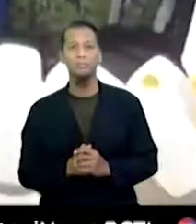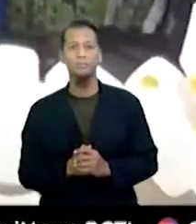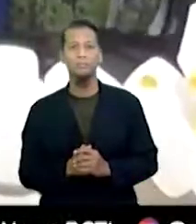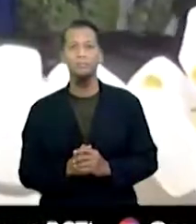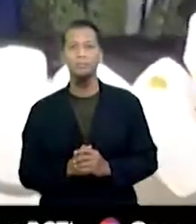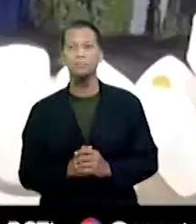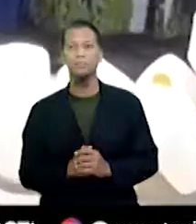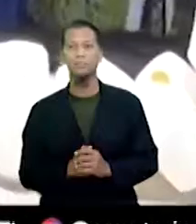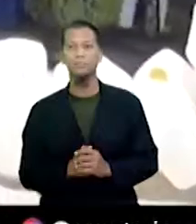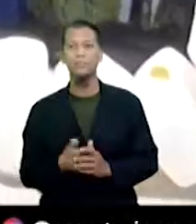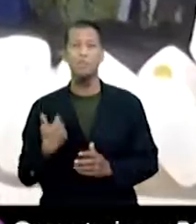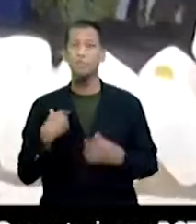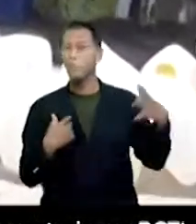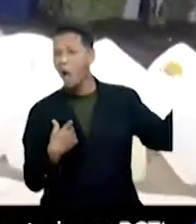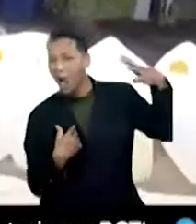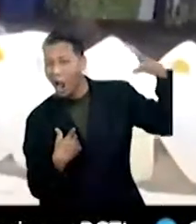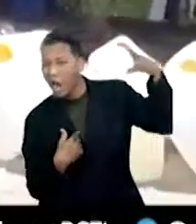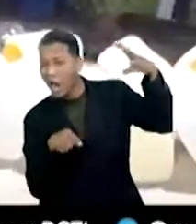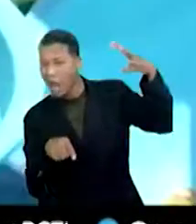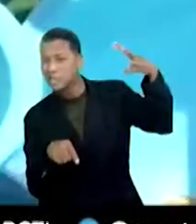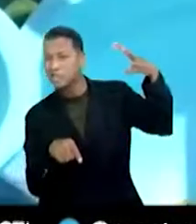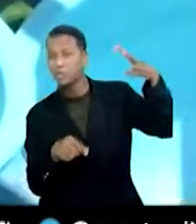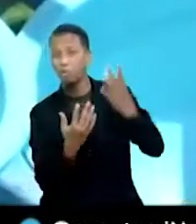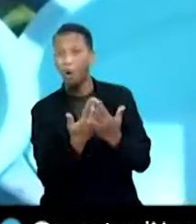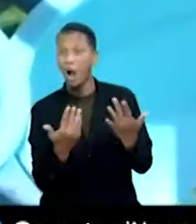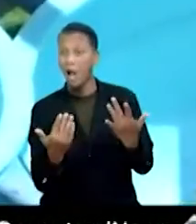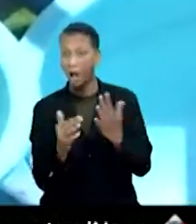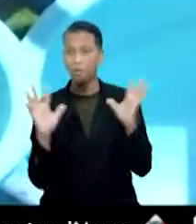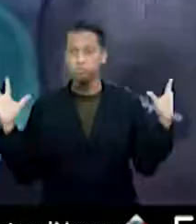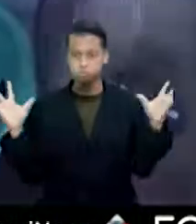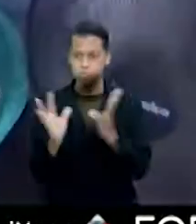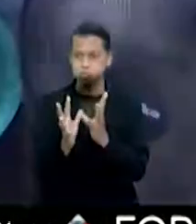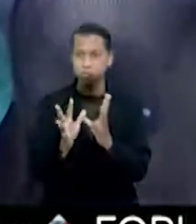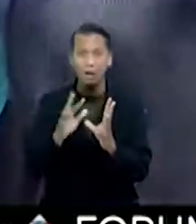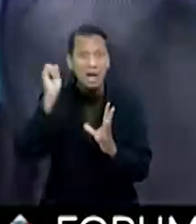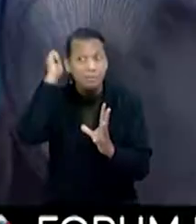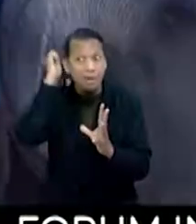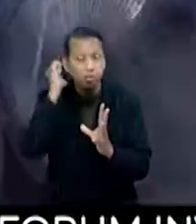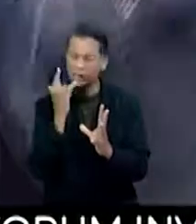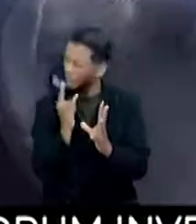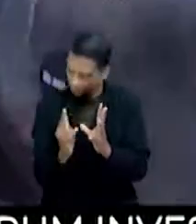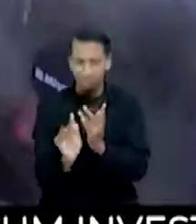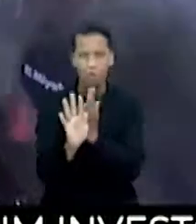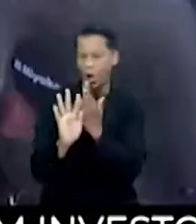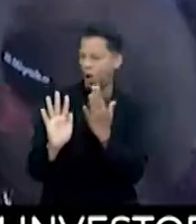Panas terik matahari tidak menyurutkan niat ratusan warga yang didominasi kaum ibu untuk mendapatkan minyak goreng murah.